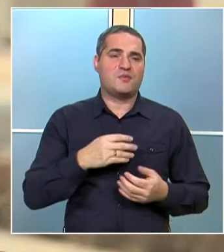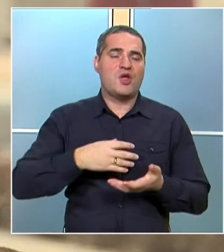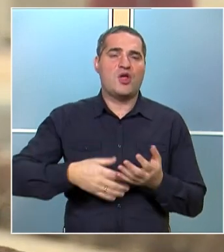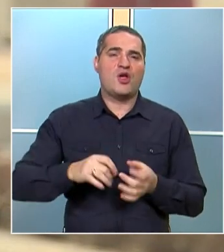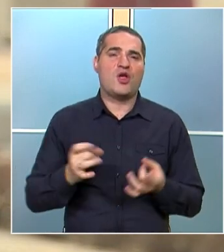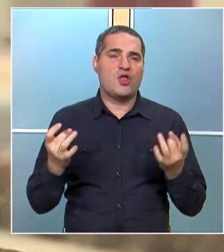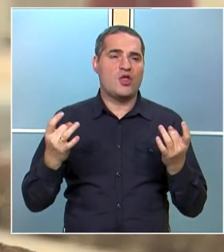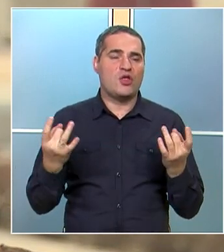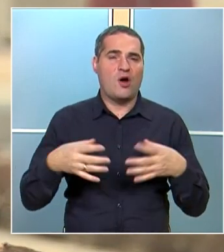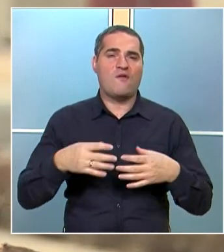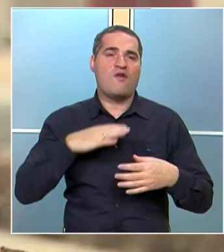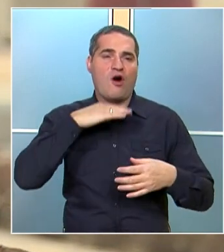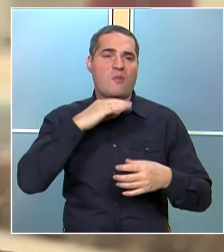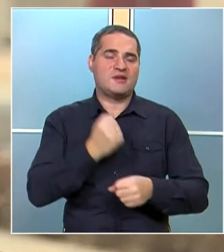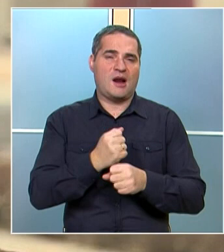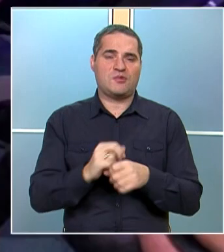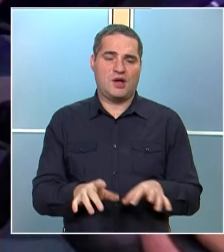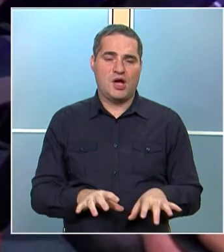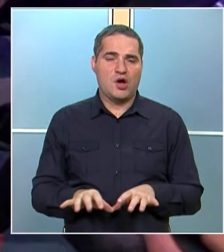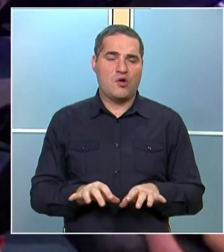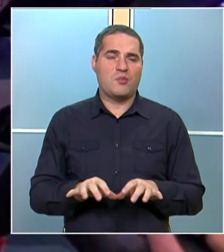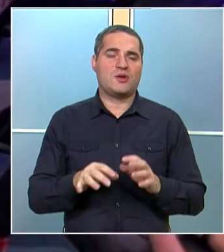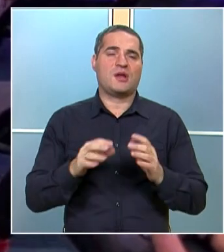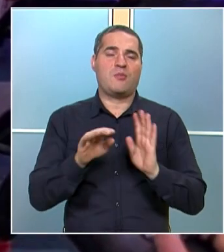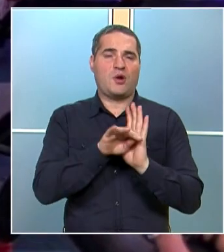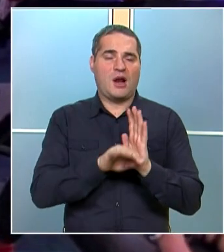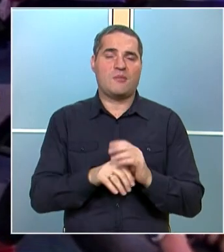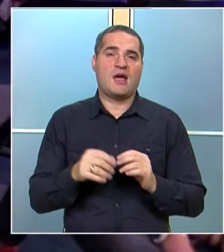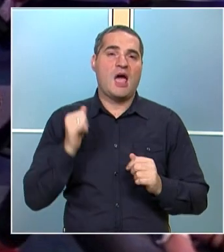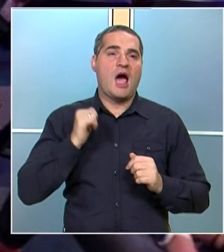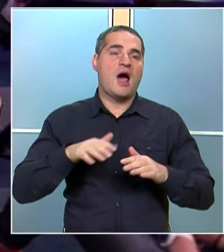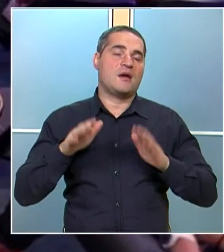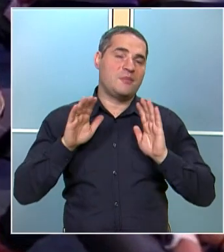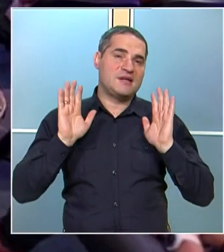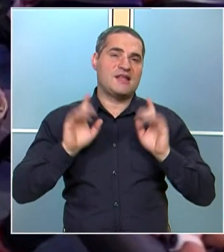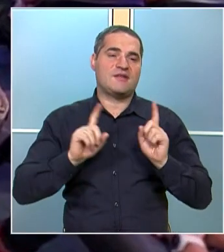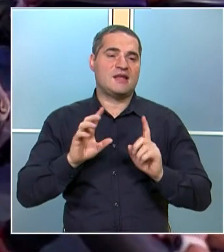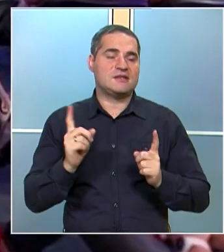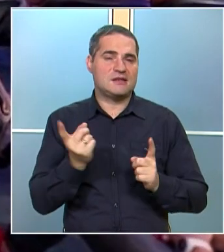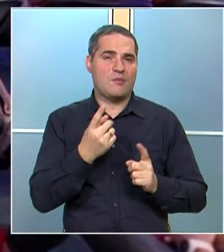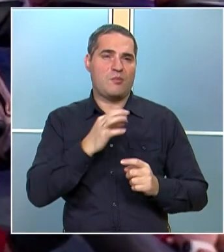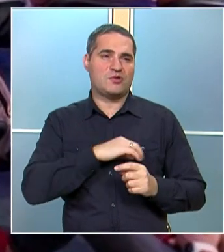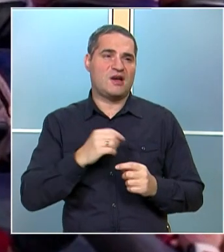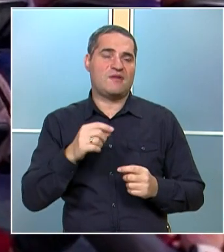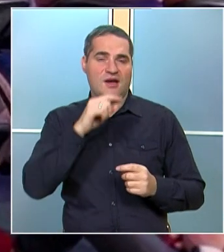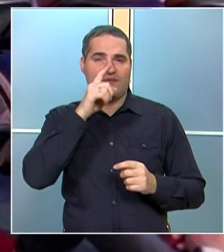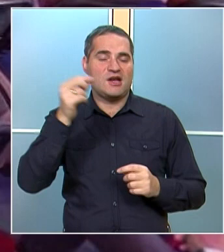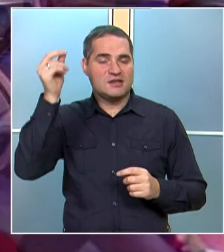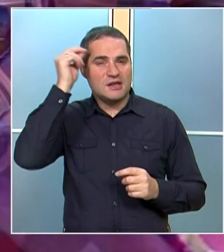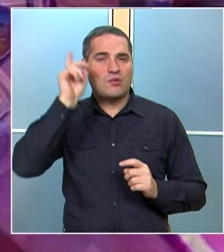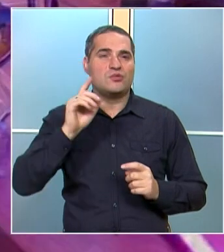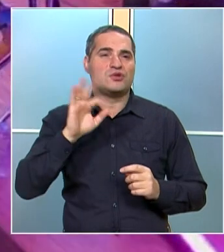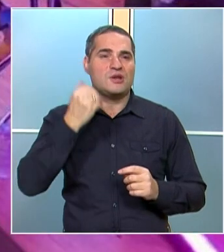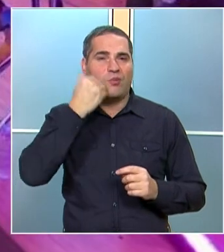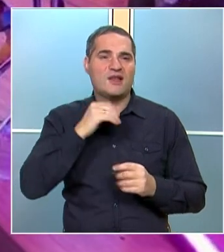с работа на компютърните програми. Ана признава, че не само получава ценни знания, които ще й бъдат полезни в